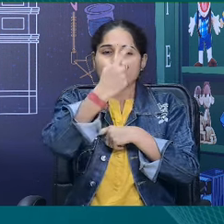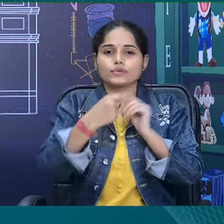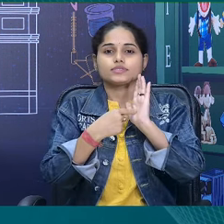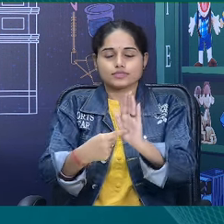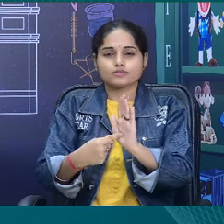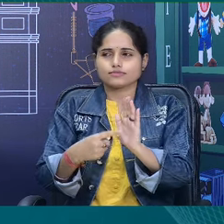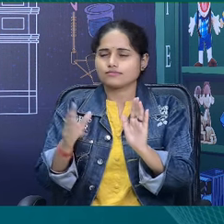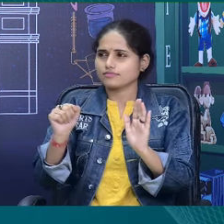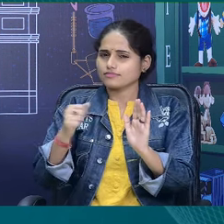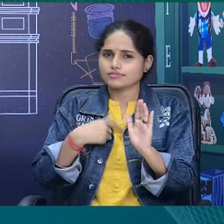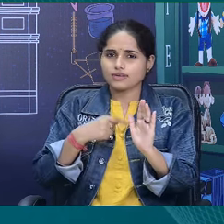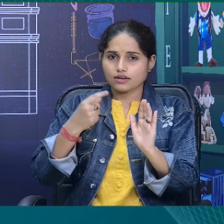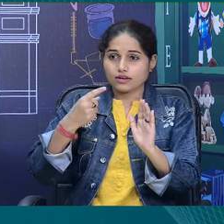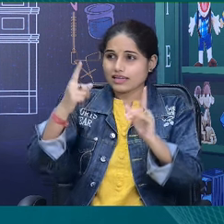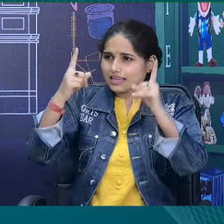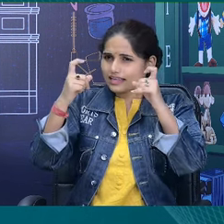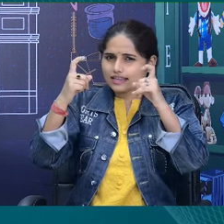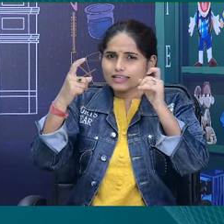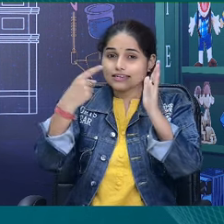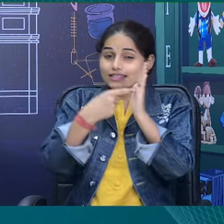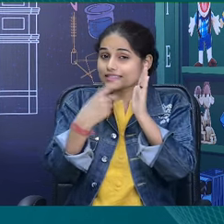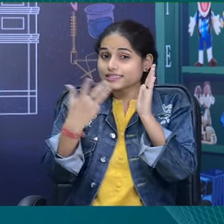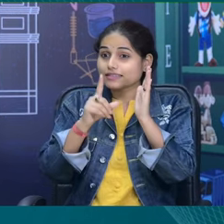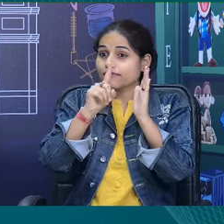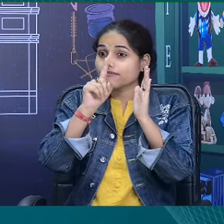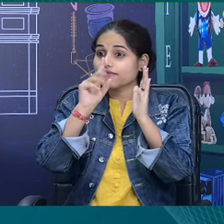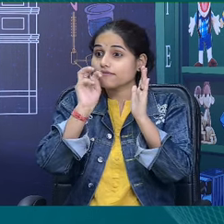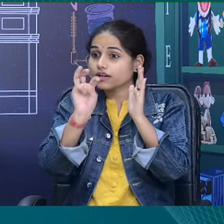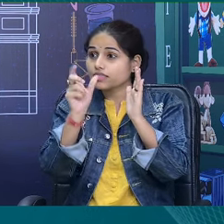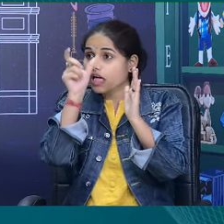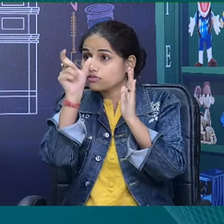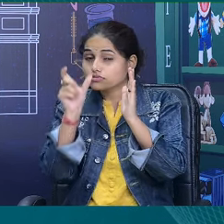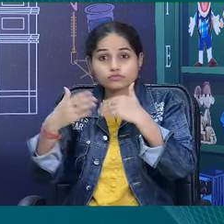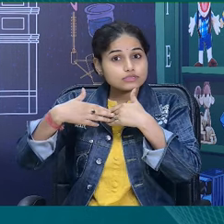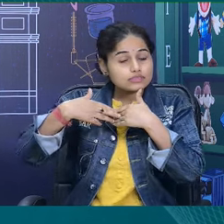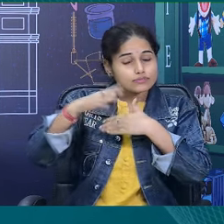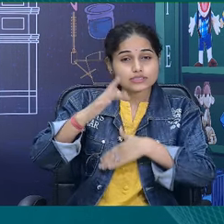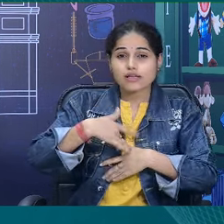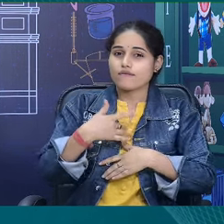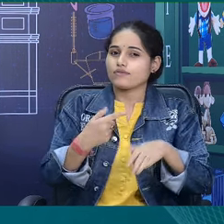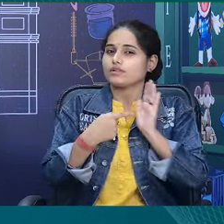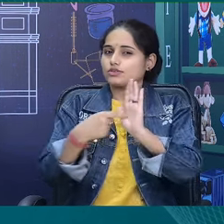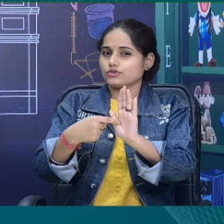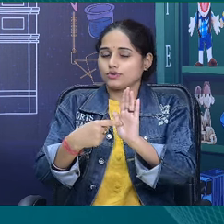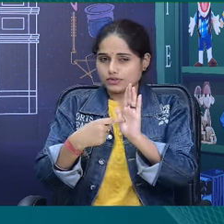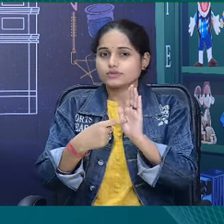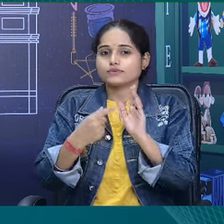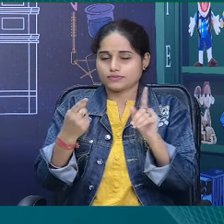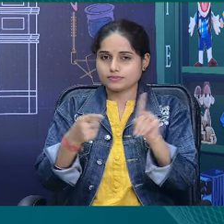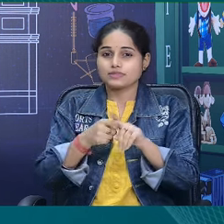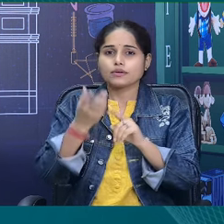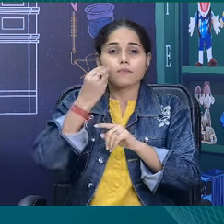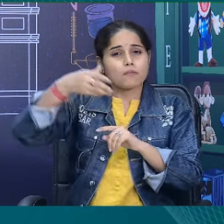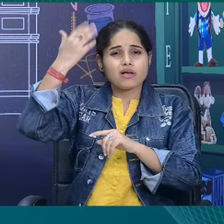और कहते हैं कि एक तस्वीर जो है हजार शब्दों से ज्यादा कह जाती है तो इसीलिए इन चित्रों का उस दौर में बहुत